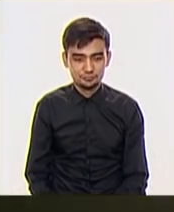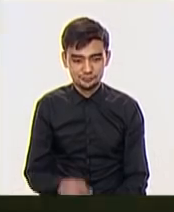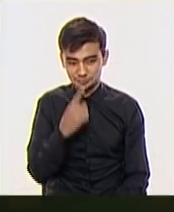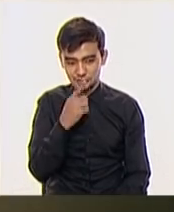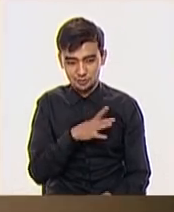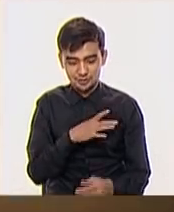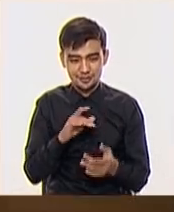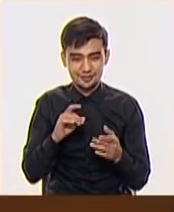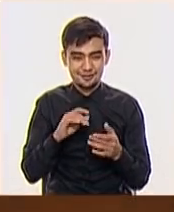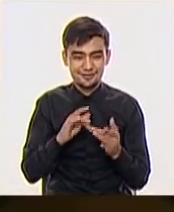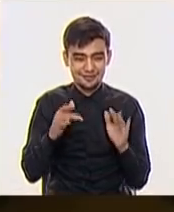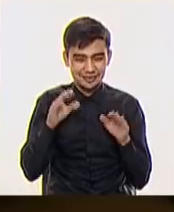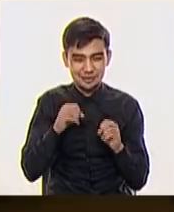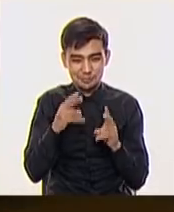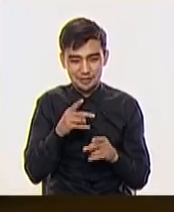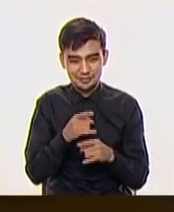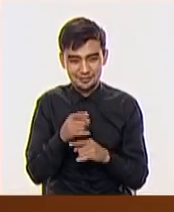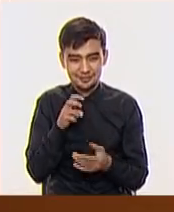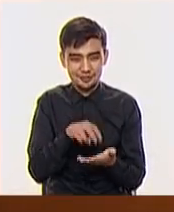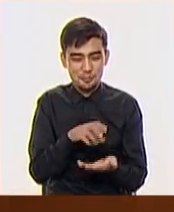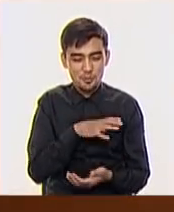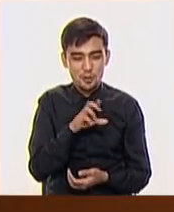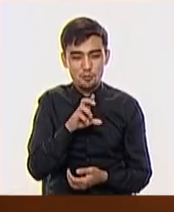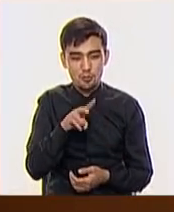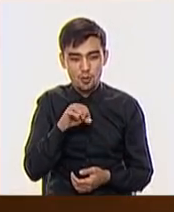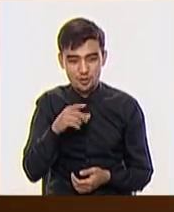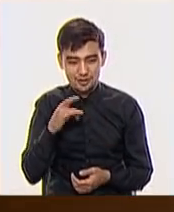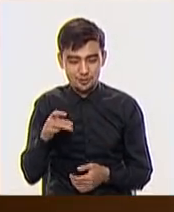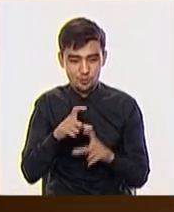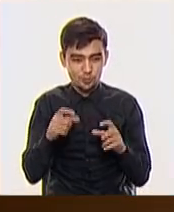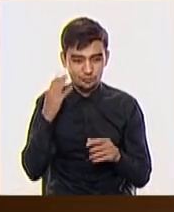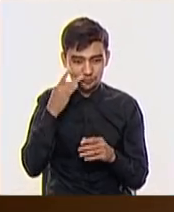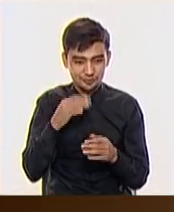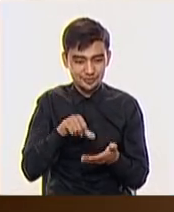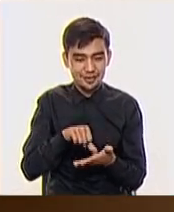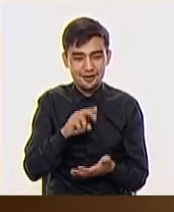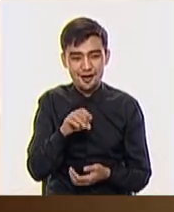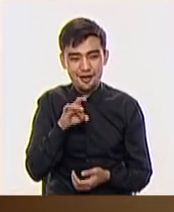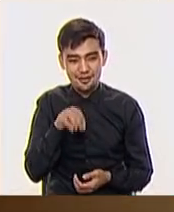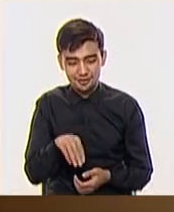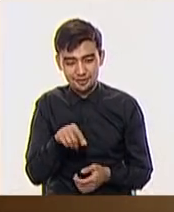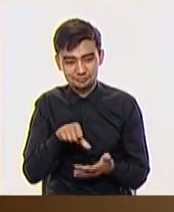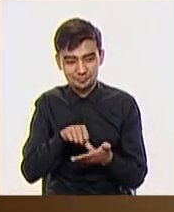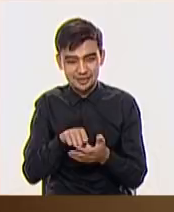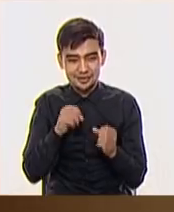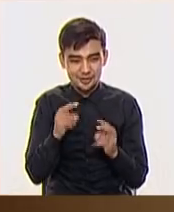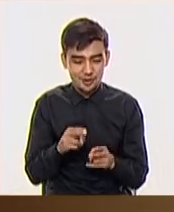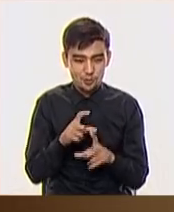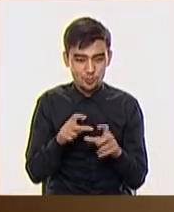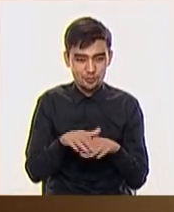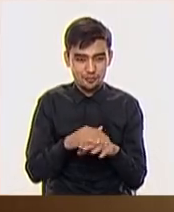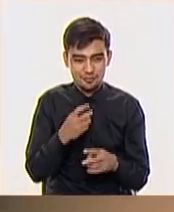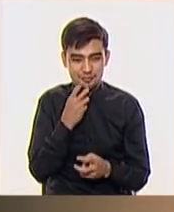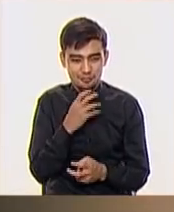Жақында Инстаграм үшін бақсы балгерге барған блогерді сынғалған танымал актер Қайрат Әділгерей жұрттық қарқ